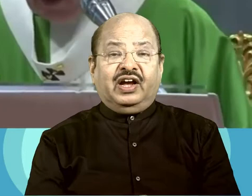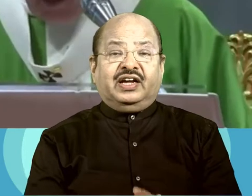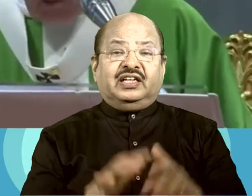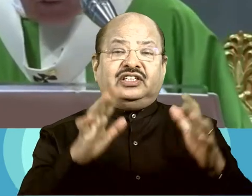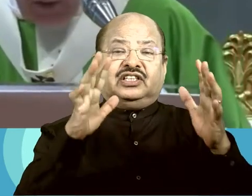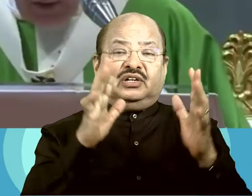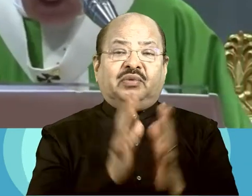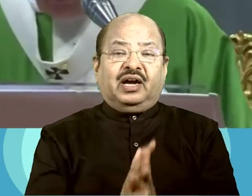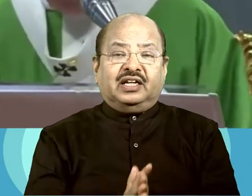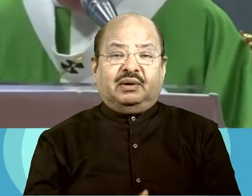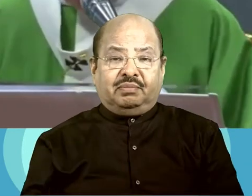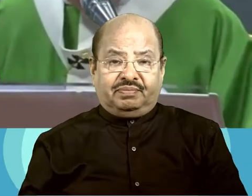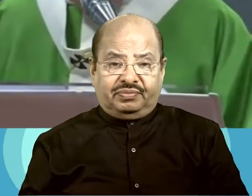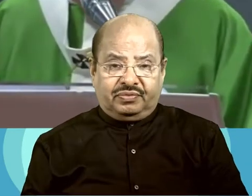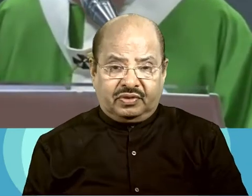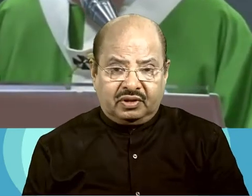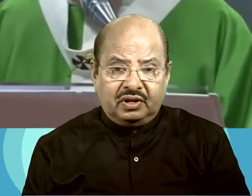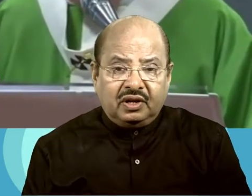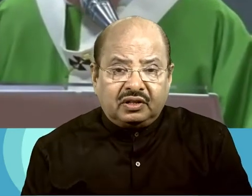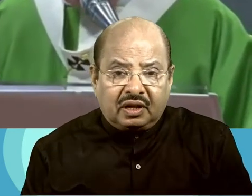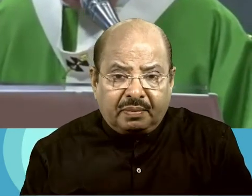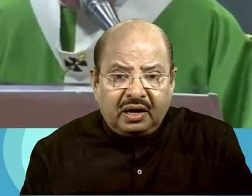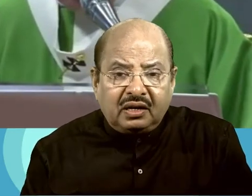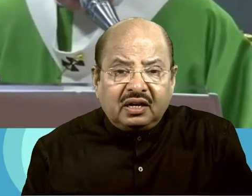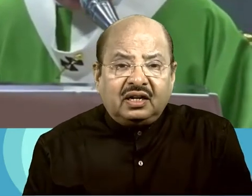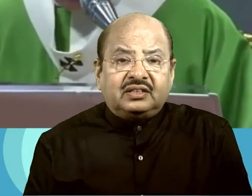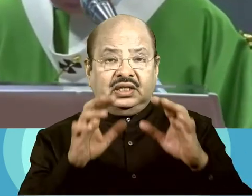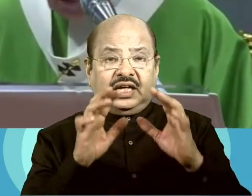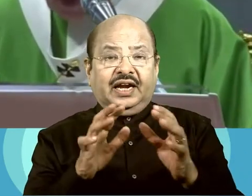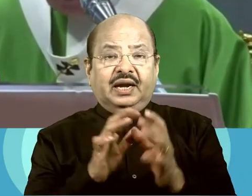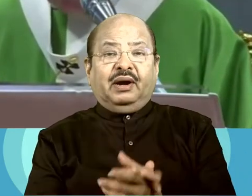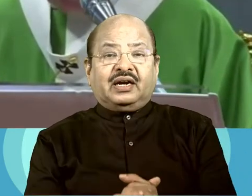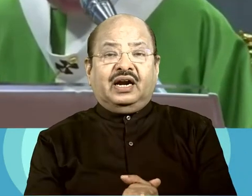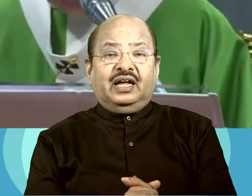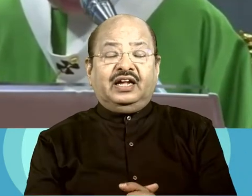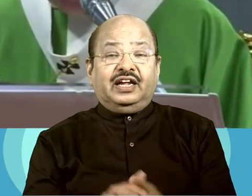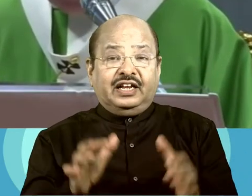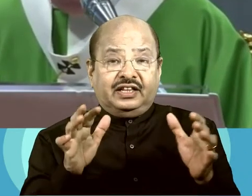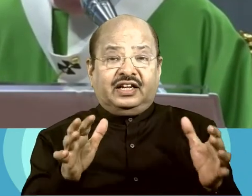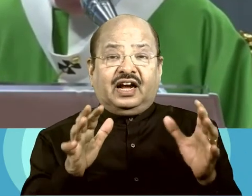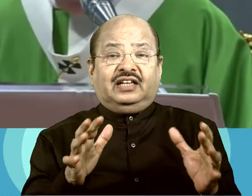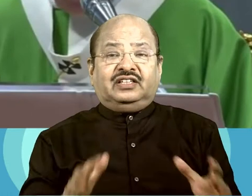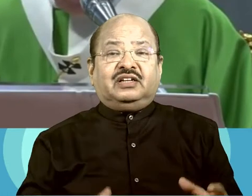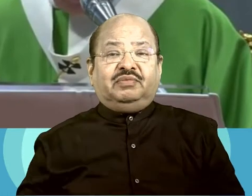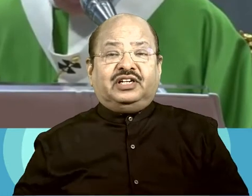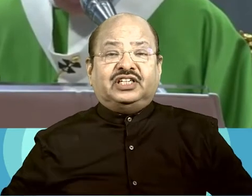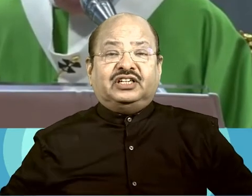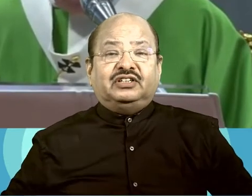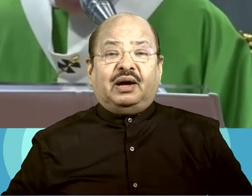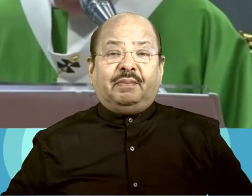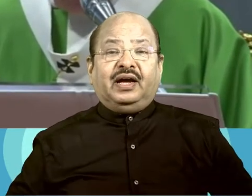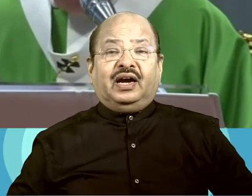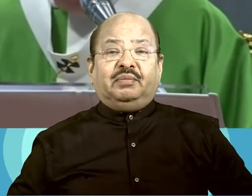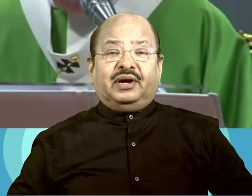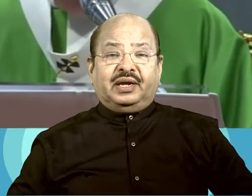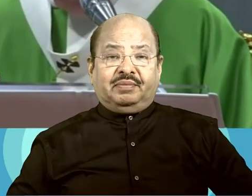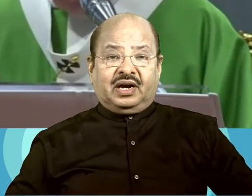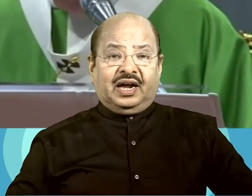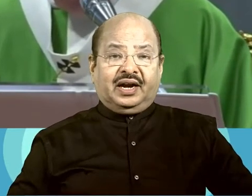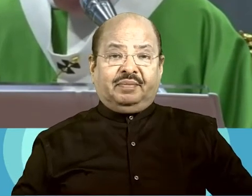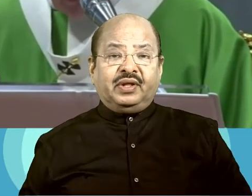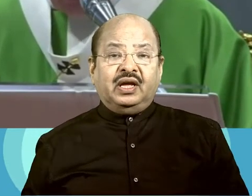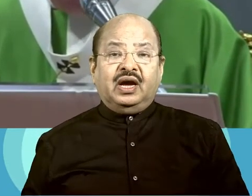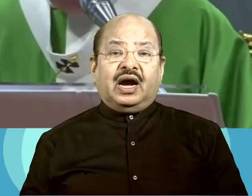മങ്ങിപ്പോകാതിരിക്കാൻ വ്യഗ്രചിത്തരുമായ നമ്മൾ തൻ്റെ മക്കളെ ഇന്ന് കാത്തു സംരക്ഷിക്കുന്ന അമ്മയാണ്